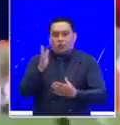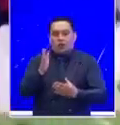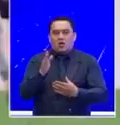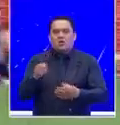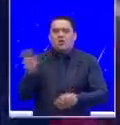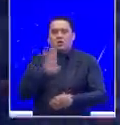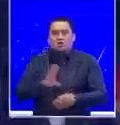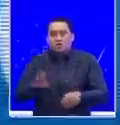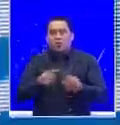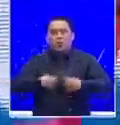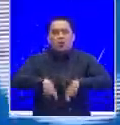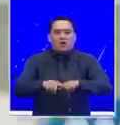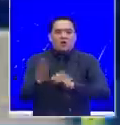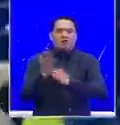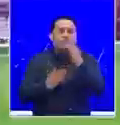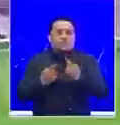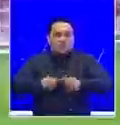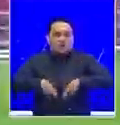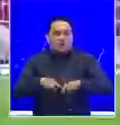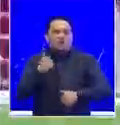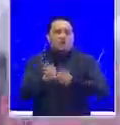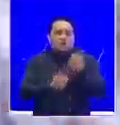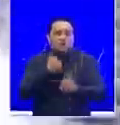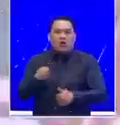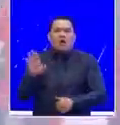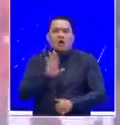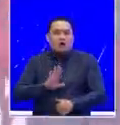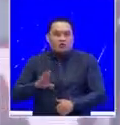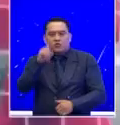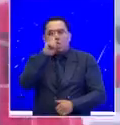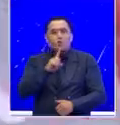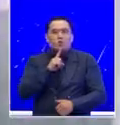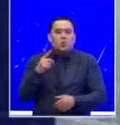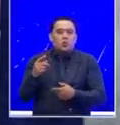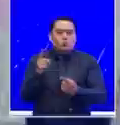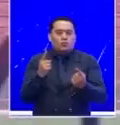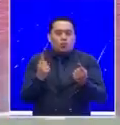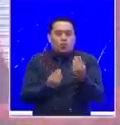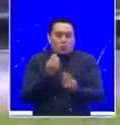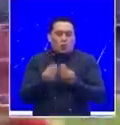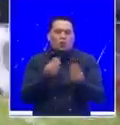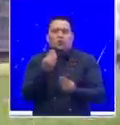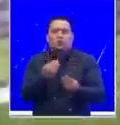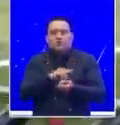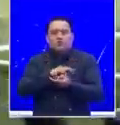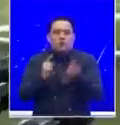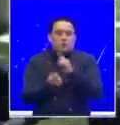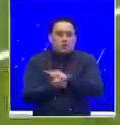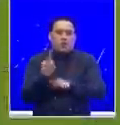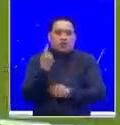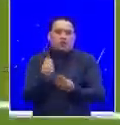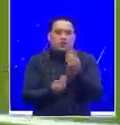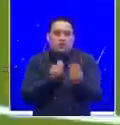что матчи Лиги Европы и Лиги Чемпионов будут сыграны в августе. Двухраундовые противостояния могут быть заменены одним